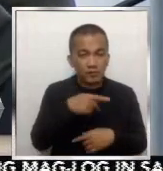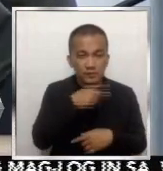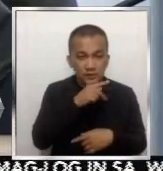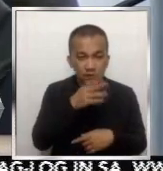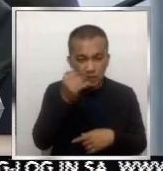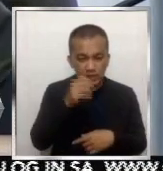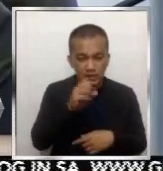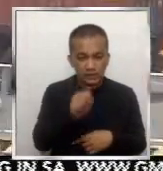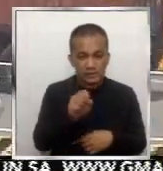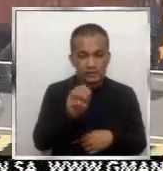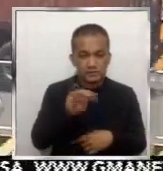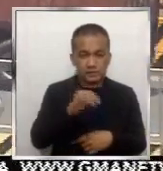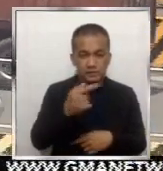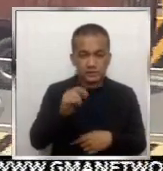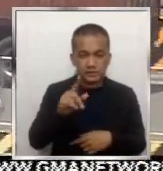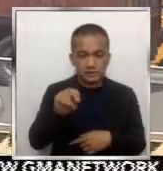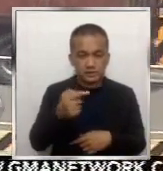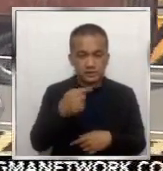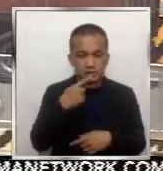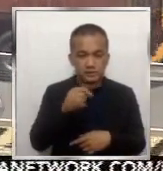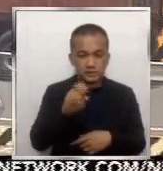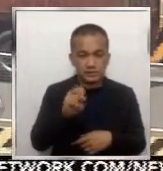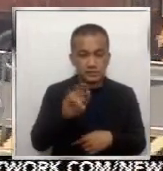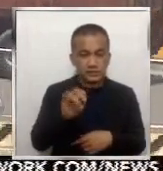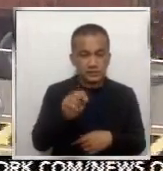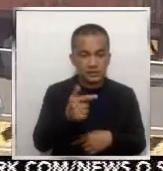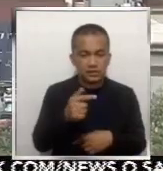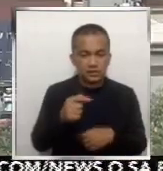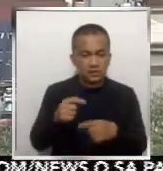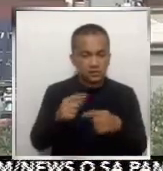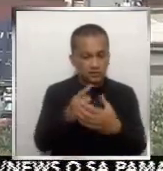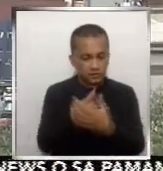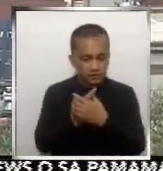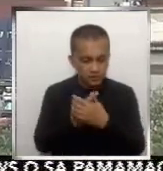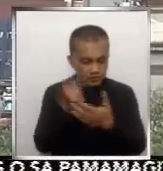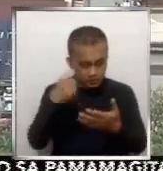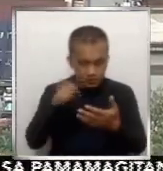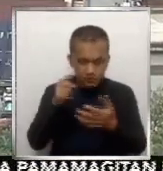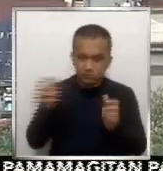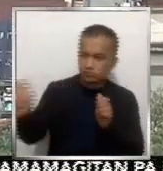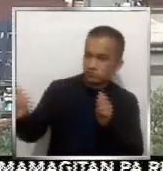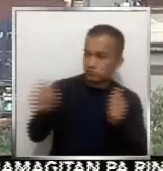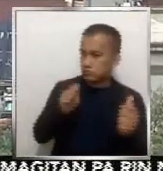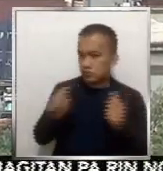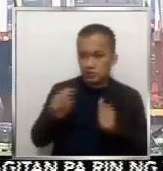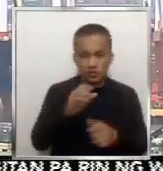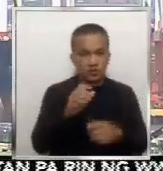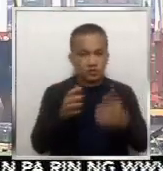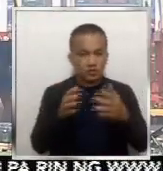kasing quarantine facility na i-inspeksyonin hanggang likod ng container, mas mataas ang chance ang hindi